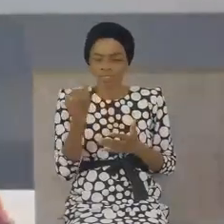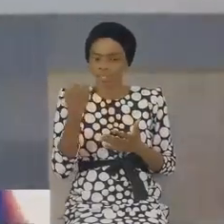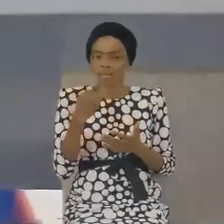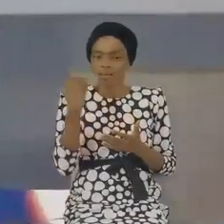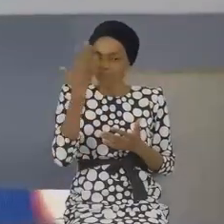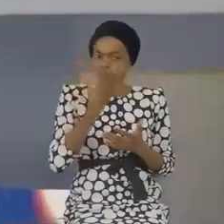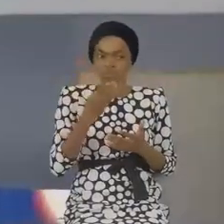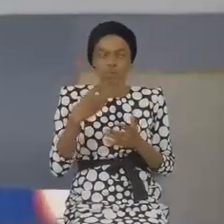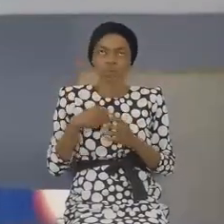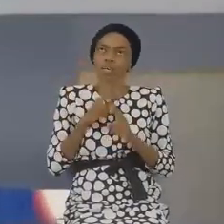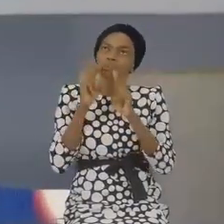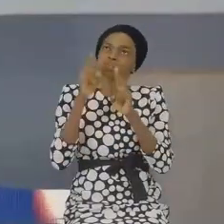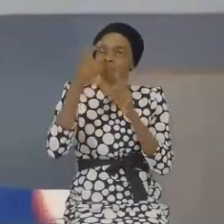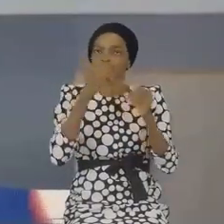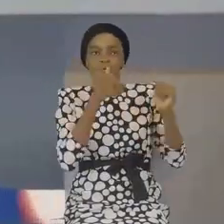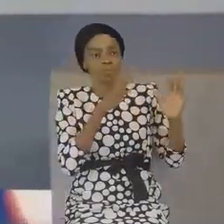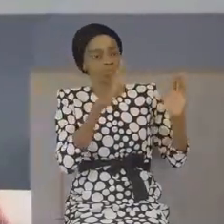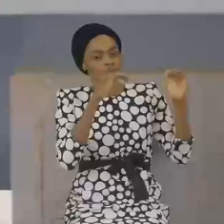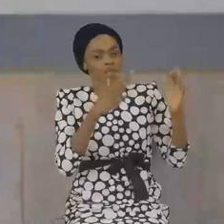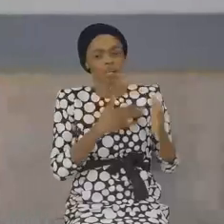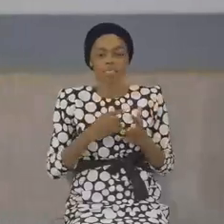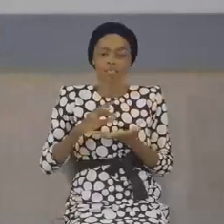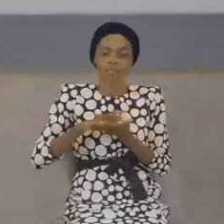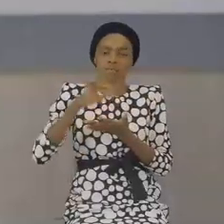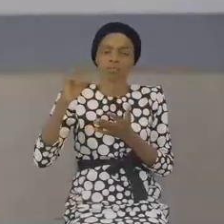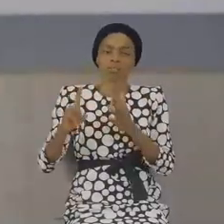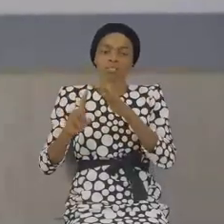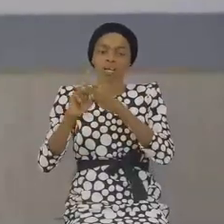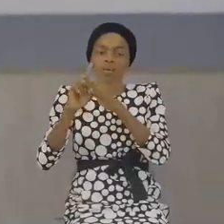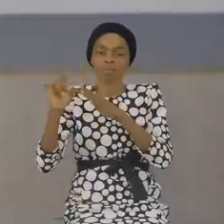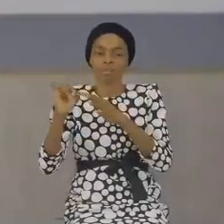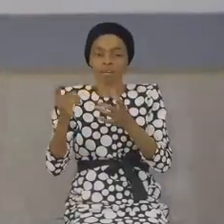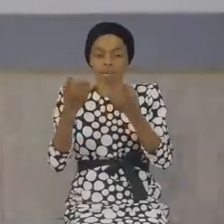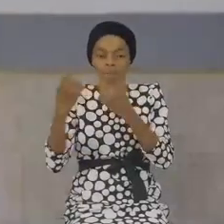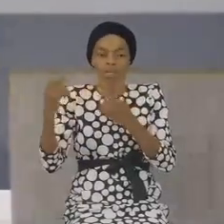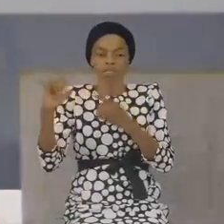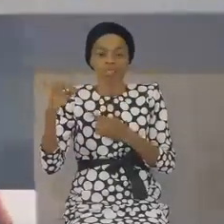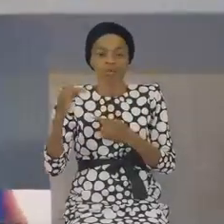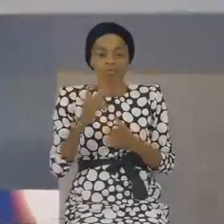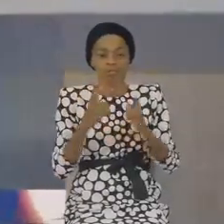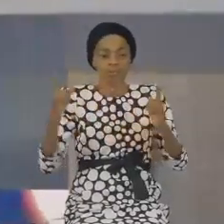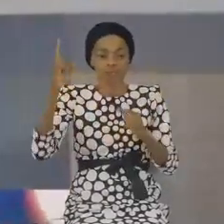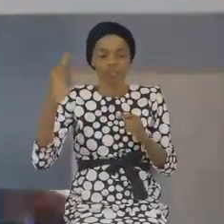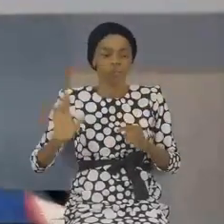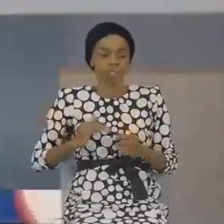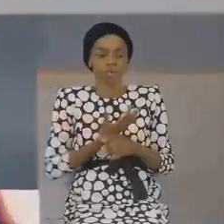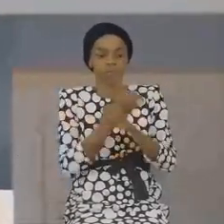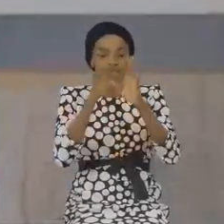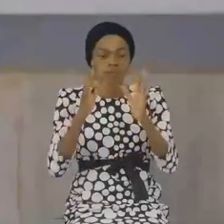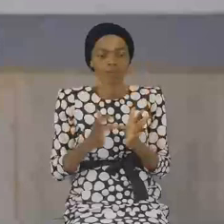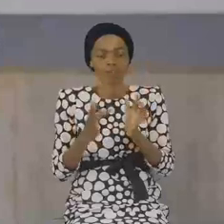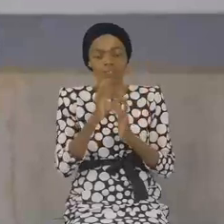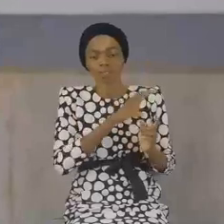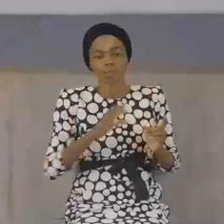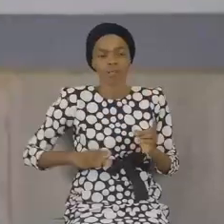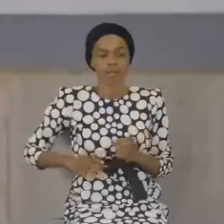espérons cette bienheureuse espérance, la manifestation de la gloire du grand Dieu et de notre Sauveur Jésus-Christ, verset 14, qui s'est donné lui-même